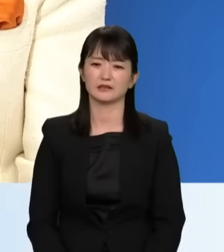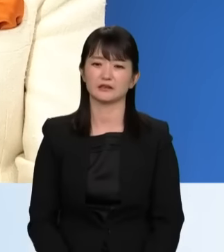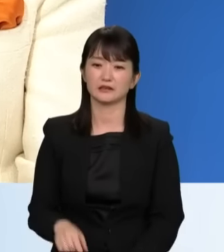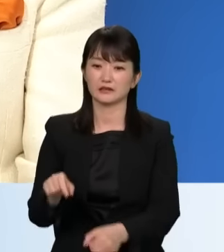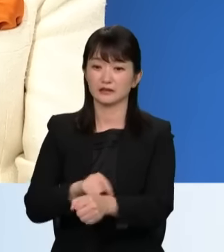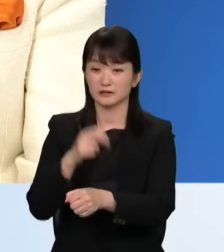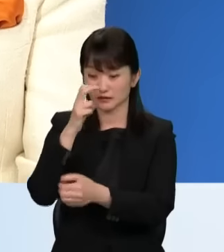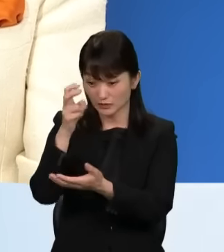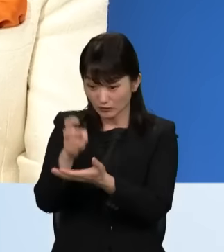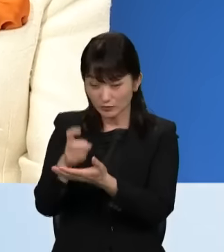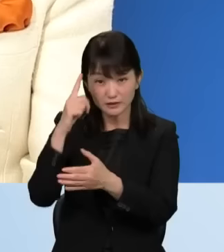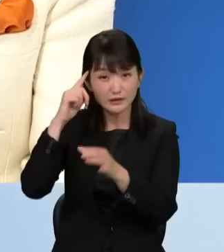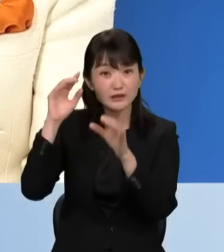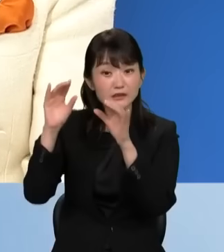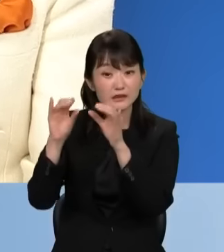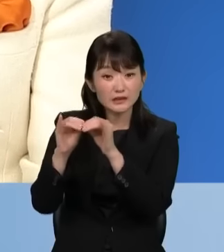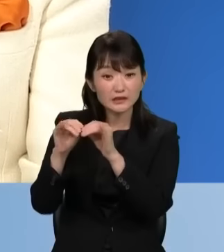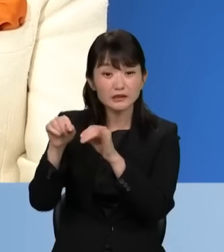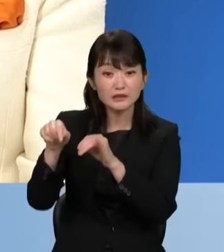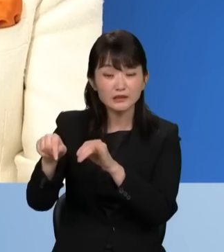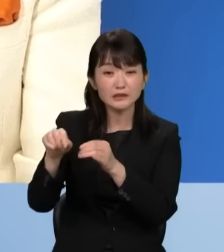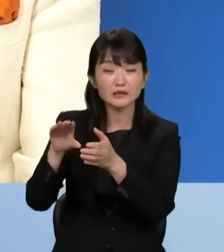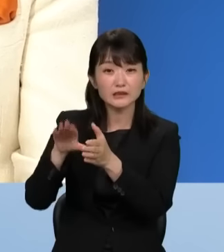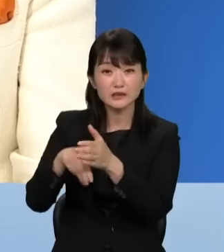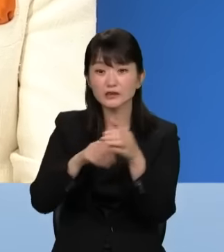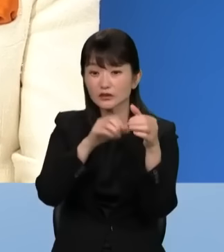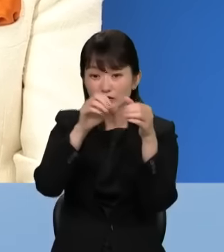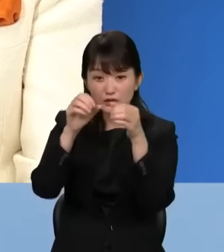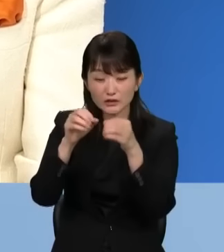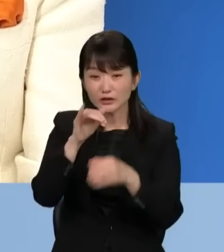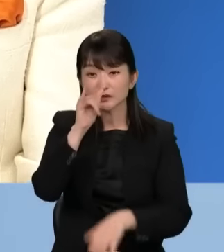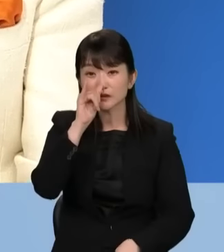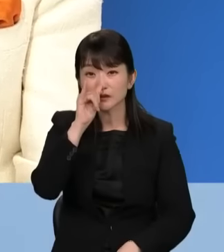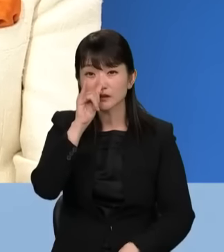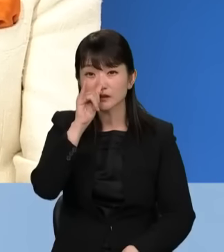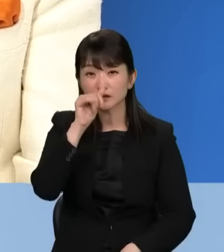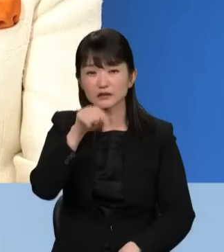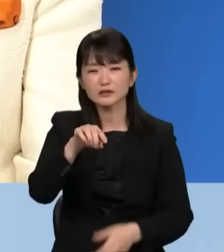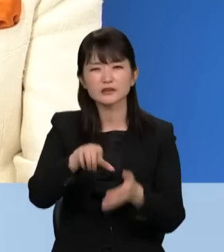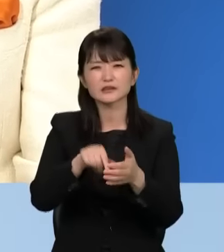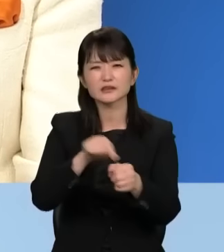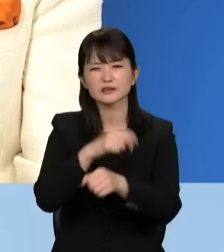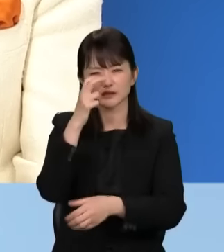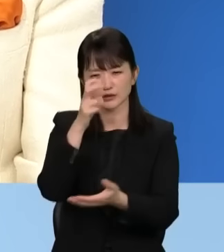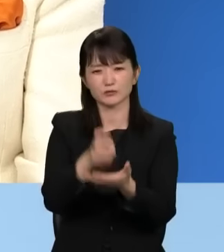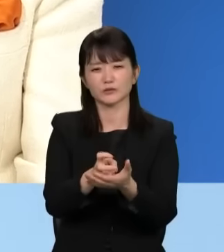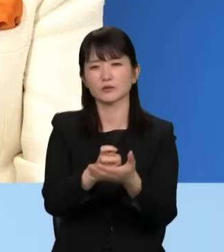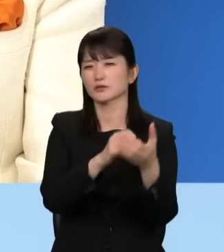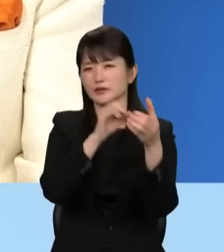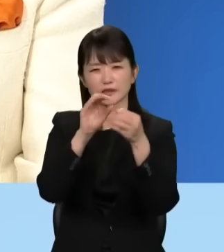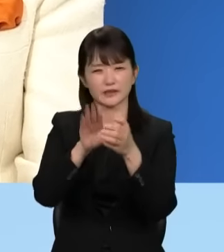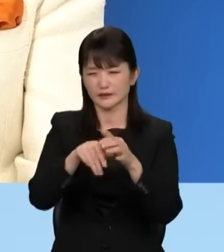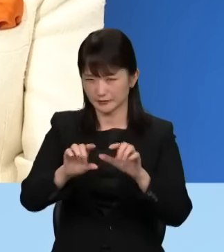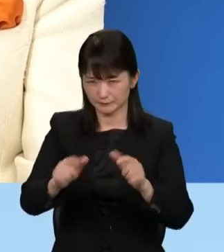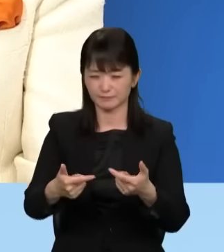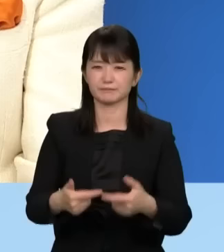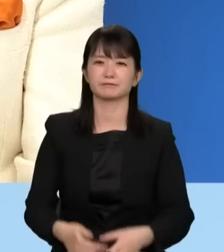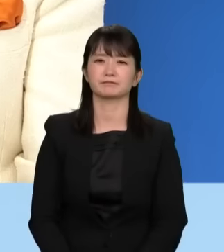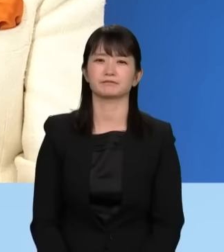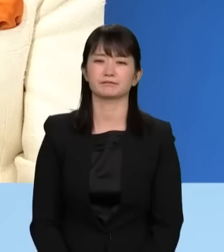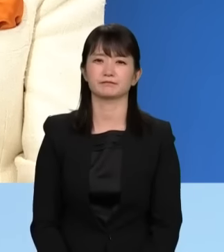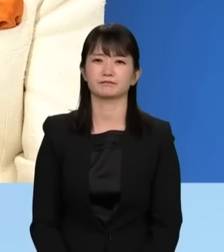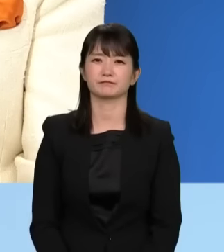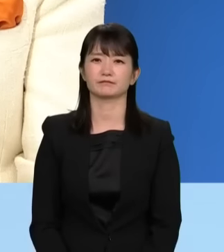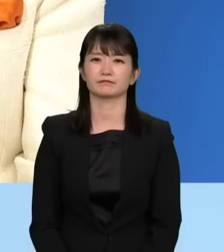찬성하는 입장이니까 혹시 뭐 그런 얘기를 그 당시에 나눴을까 하고 그 당시 그런 특검법 얘기를 할 때는 아니었습니다네 알겠습니다